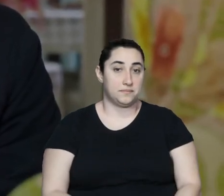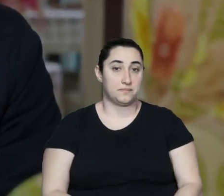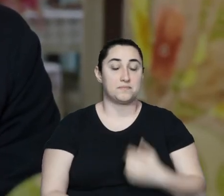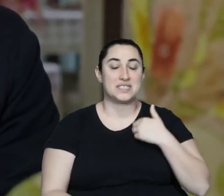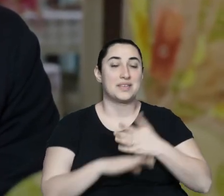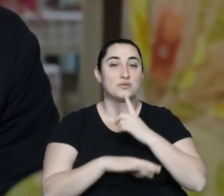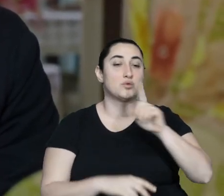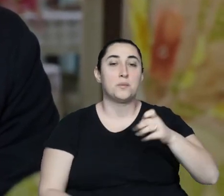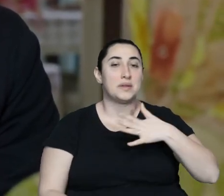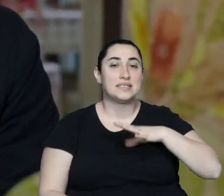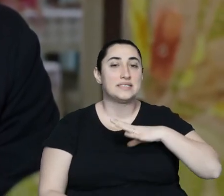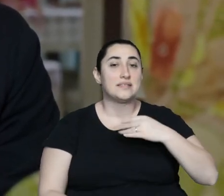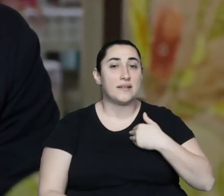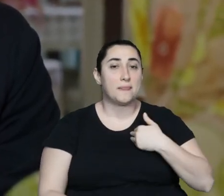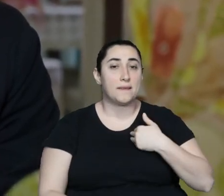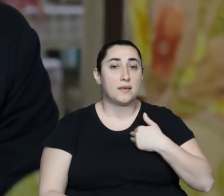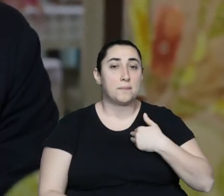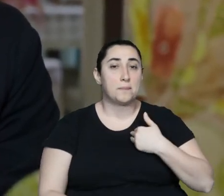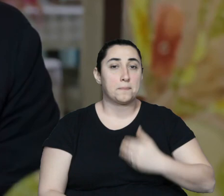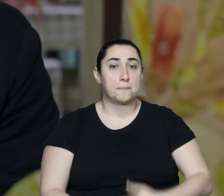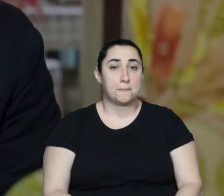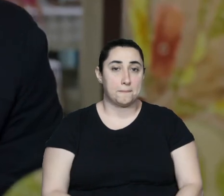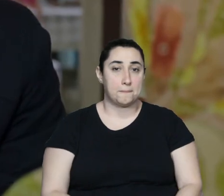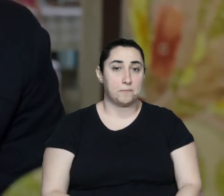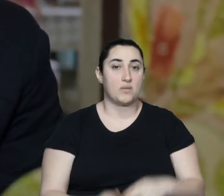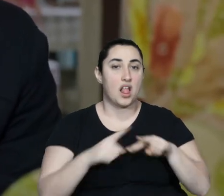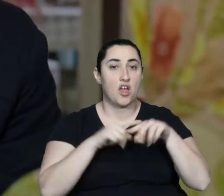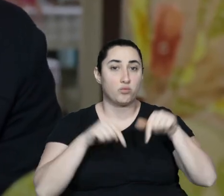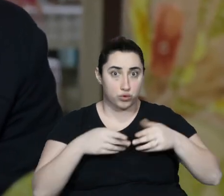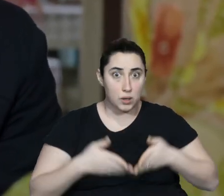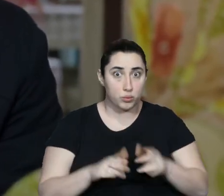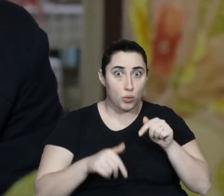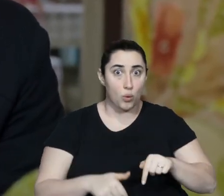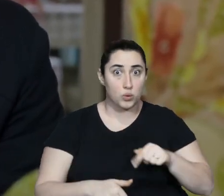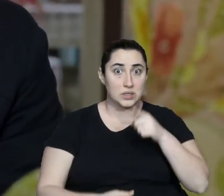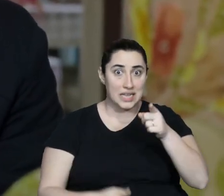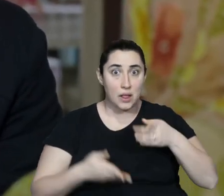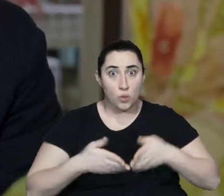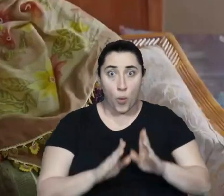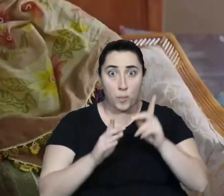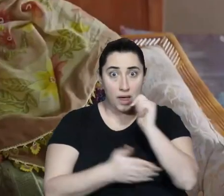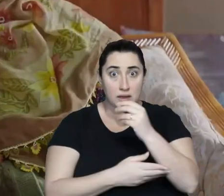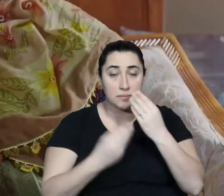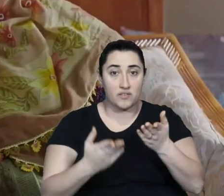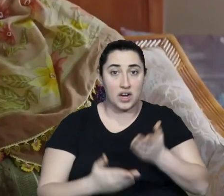Benim asıl sormak istediğim... Alev burada mı doğdu? Sen mi doğurdun onu?